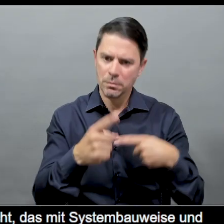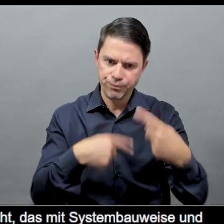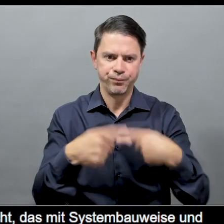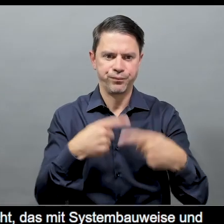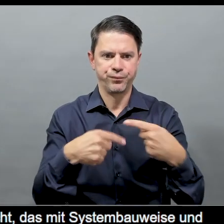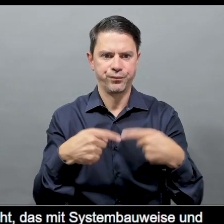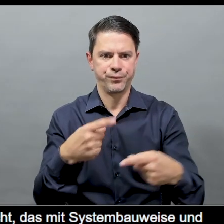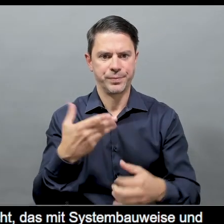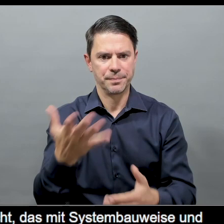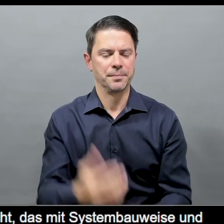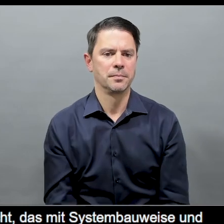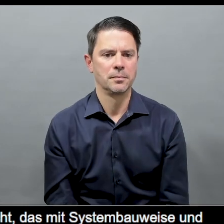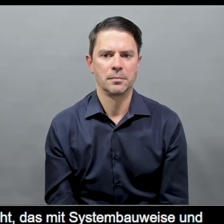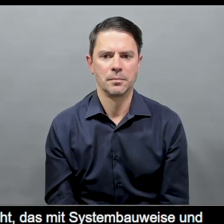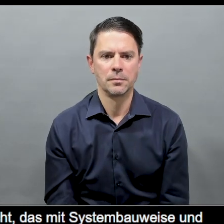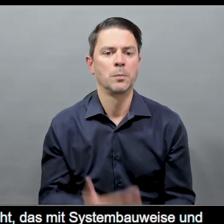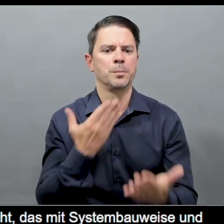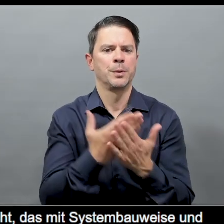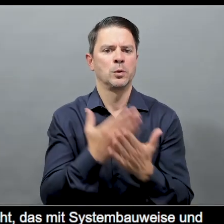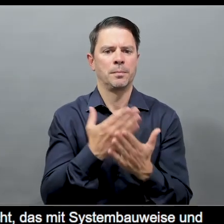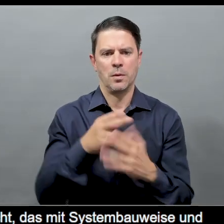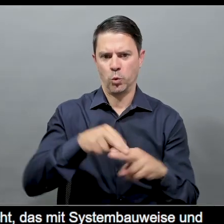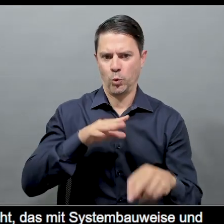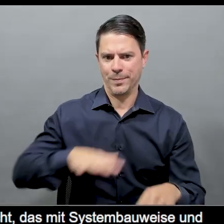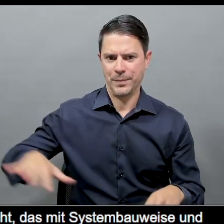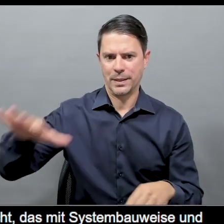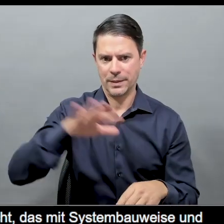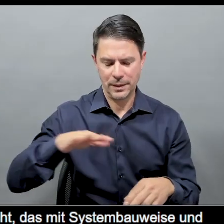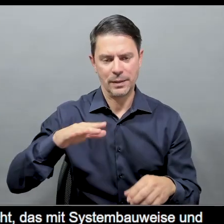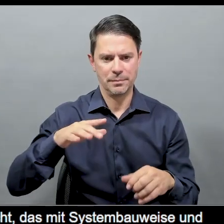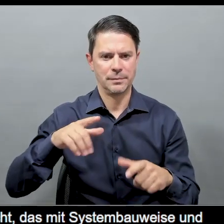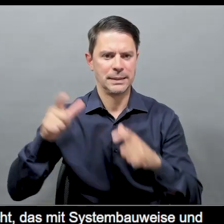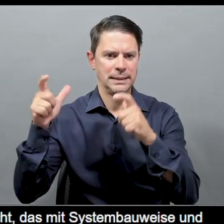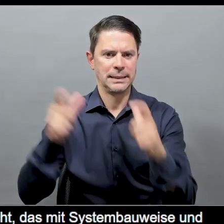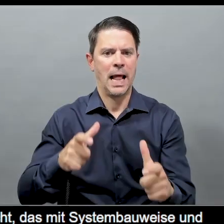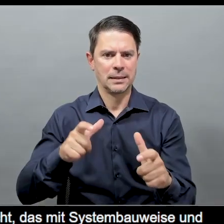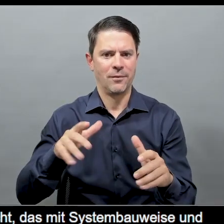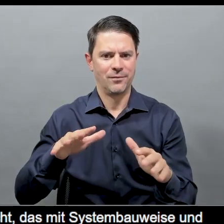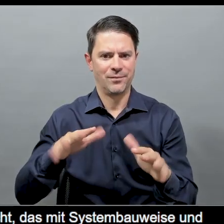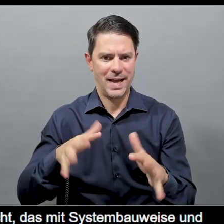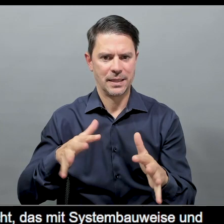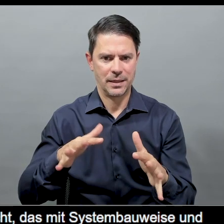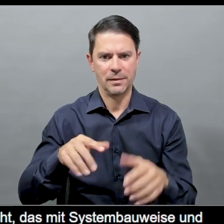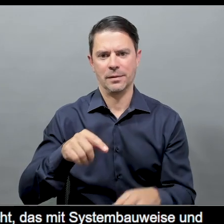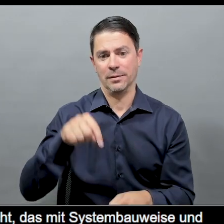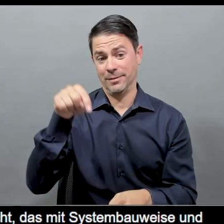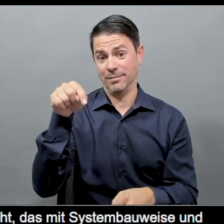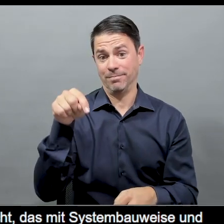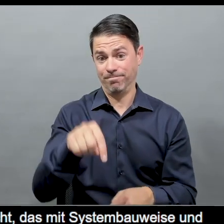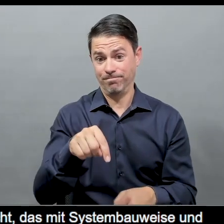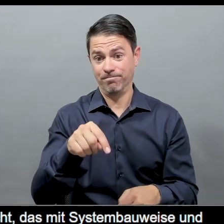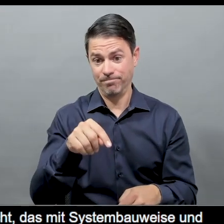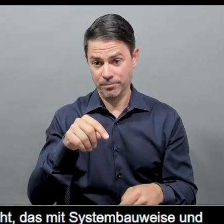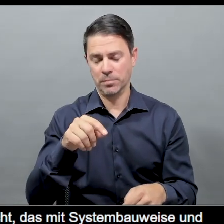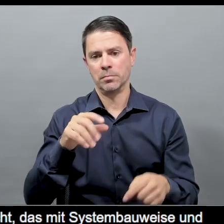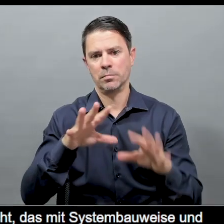rund 8.000 Wohnungen im Bestand, Bau oder Planung sein. Und zwar werden nächstes Jahr circa rund